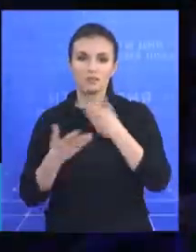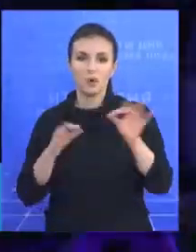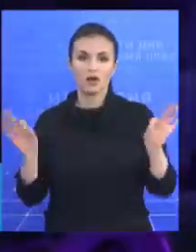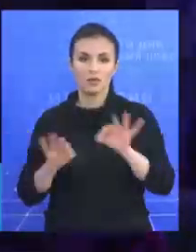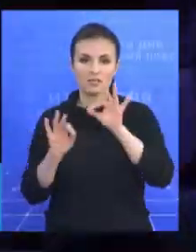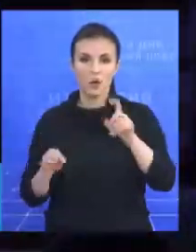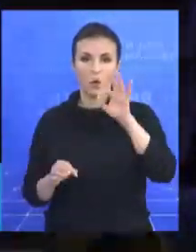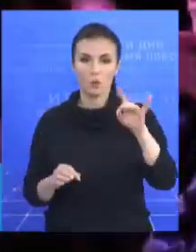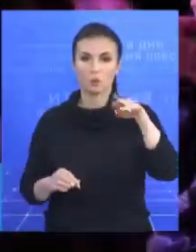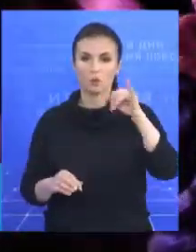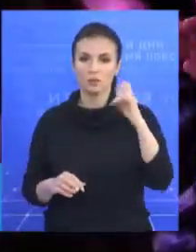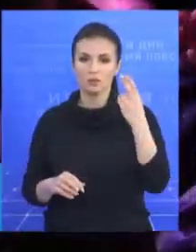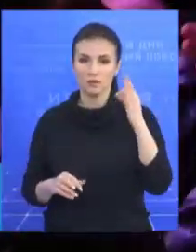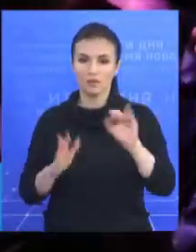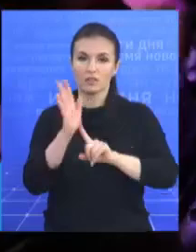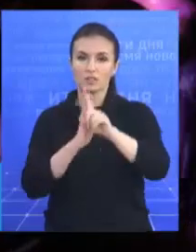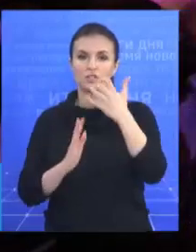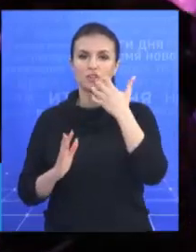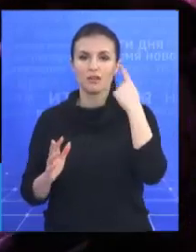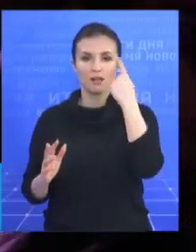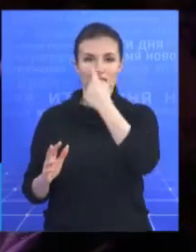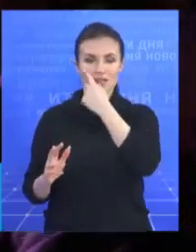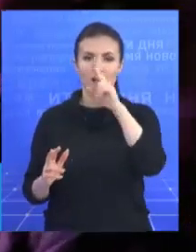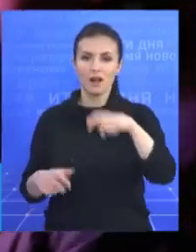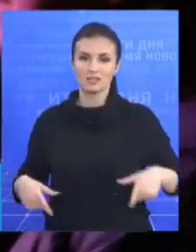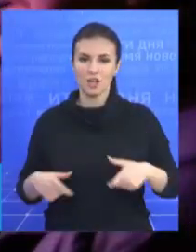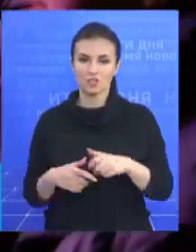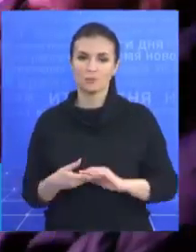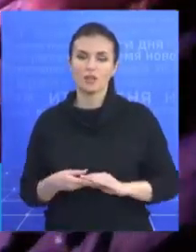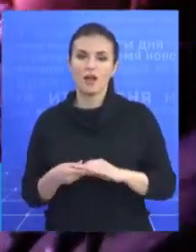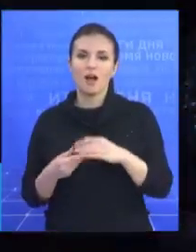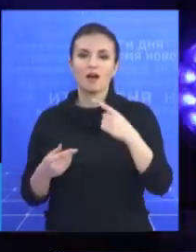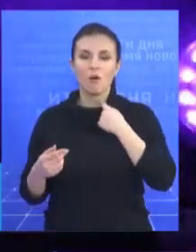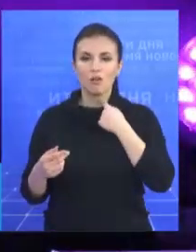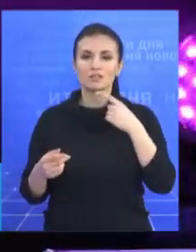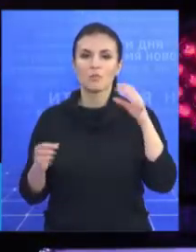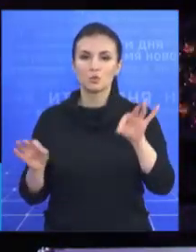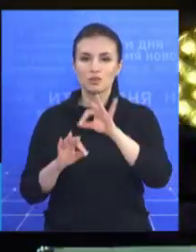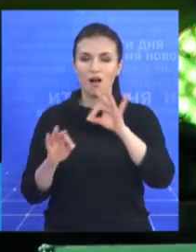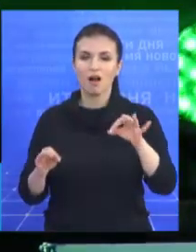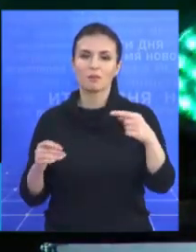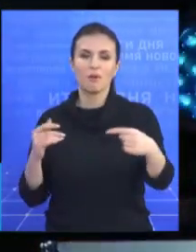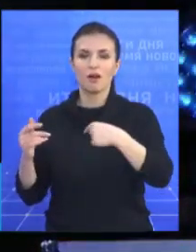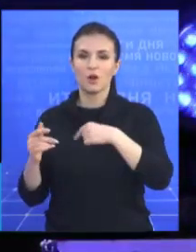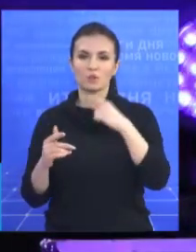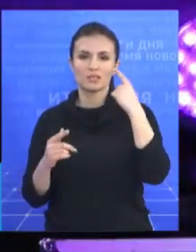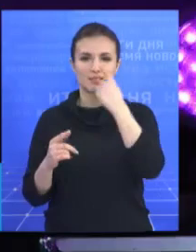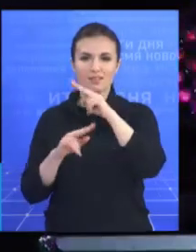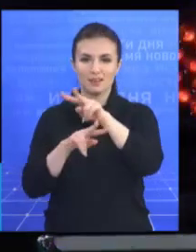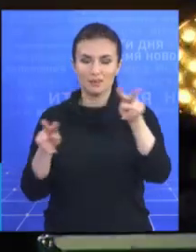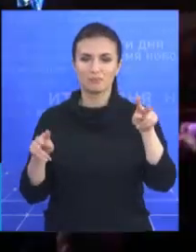Свой концерт хор Турецкого начинает с песни «Черноглазая казачка». Задорный мотив и голоса музыкантов покоряют зрителя с первых